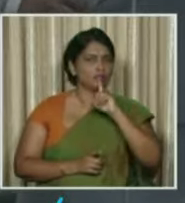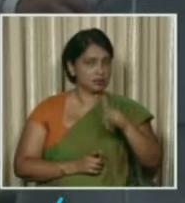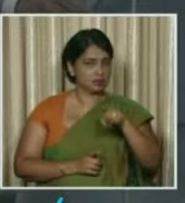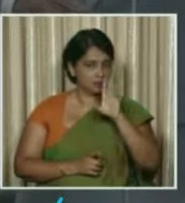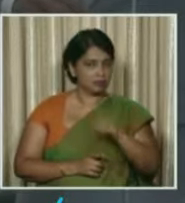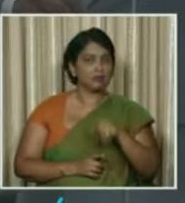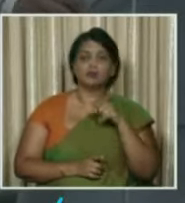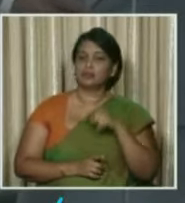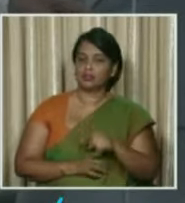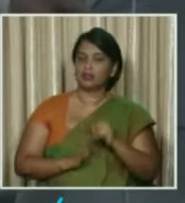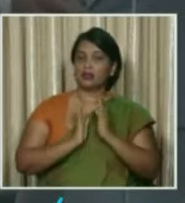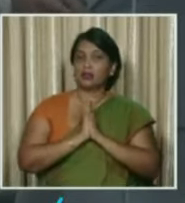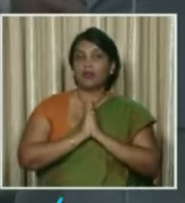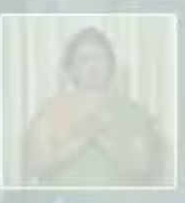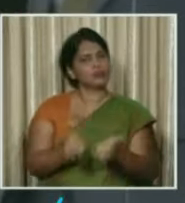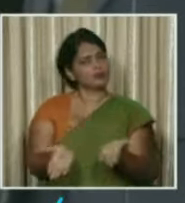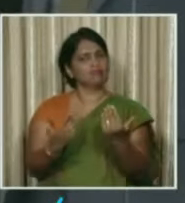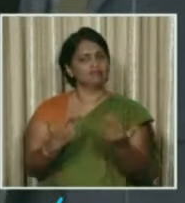मेतन